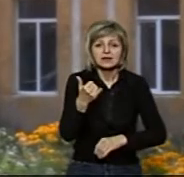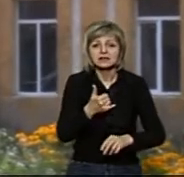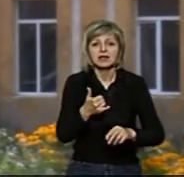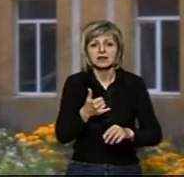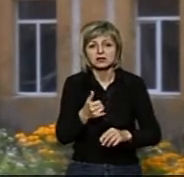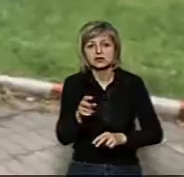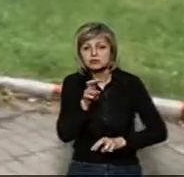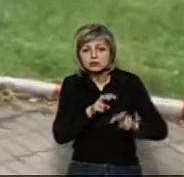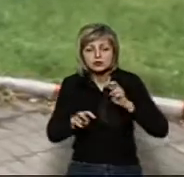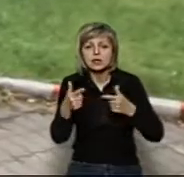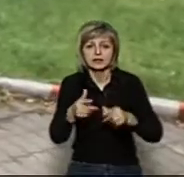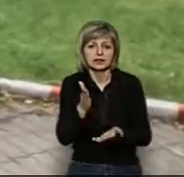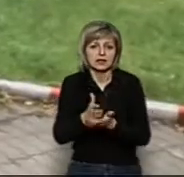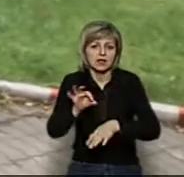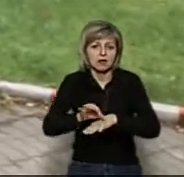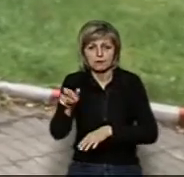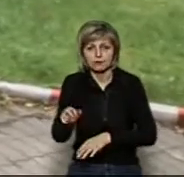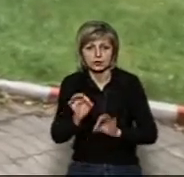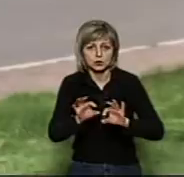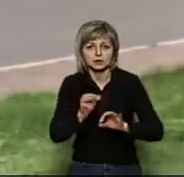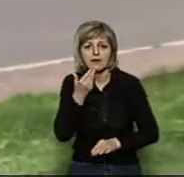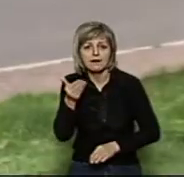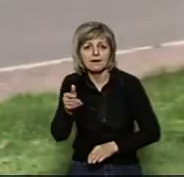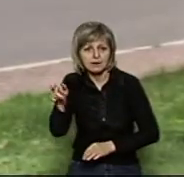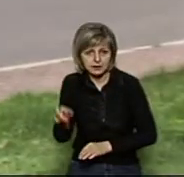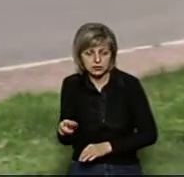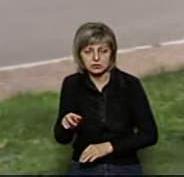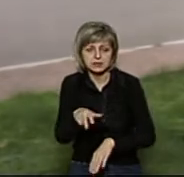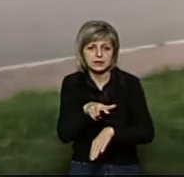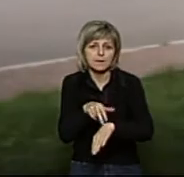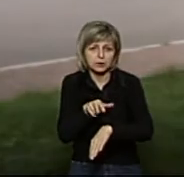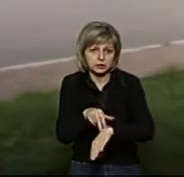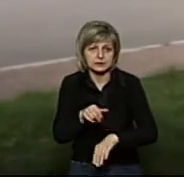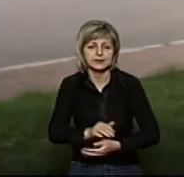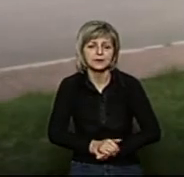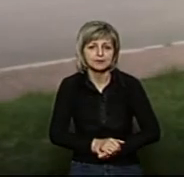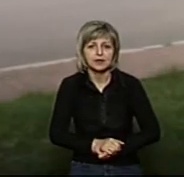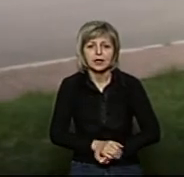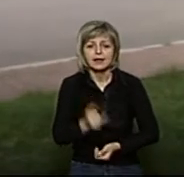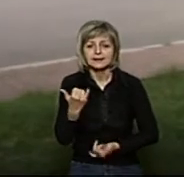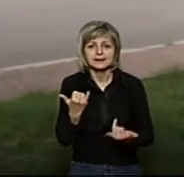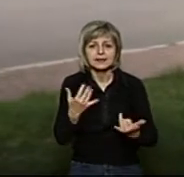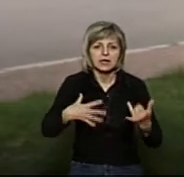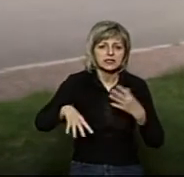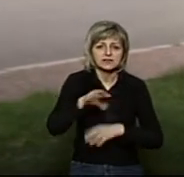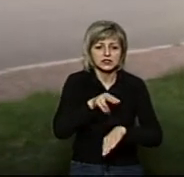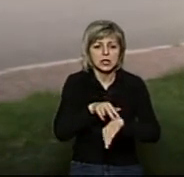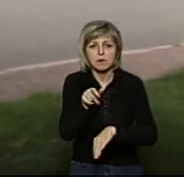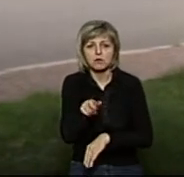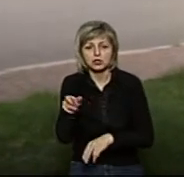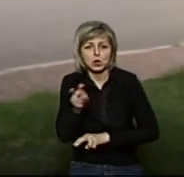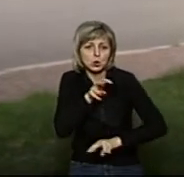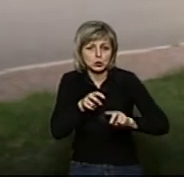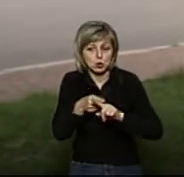місця перебування хворого, каже речниця Нацполіції Волині Ольга Бузулук. Зараз всі поліцейські розшукують